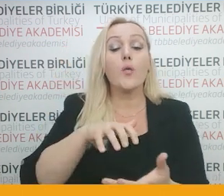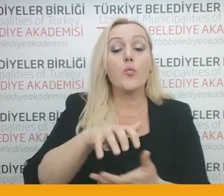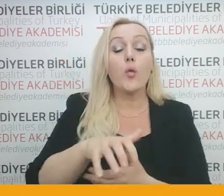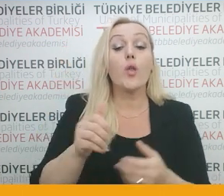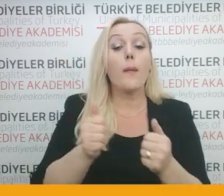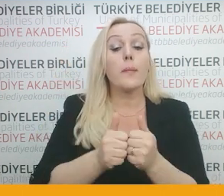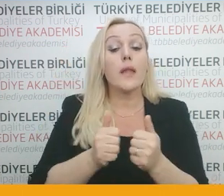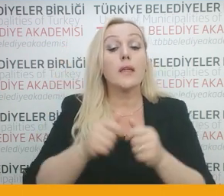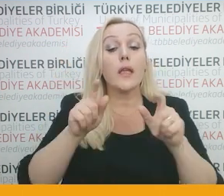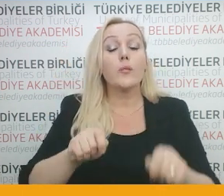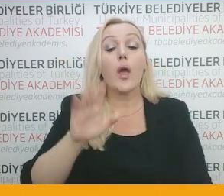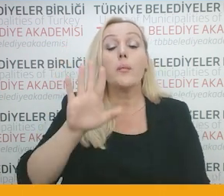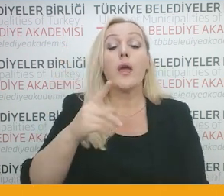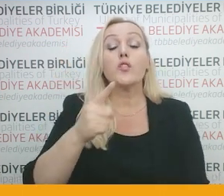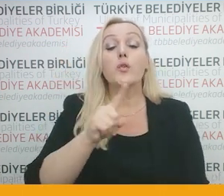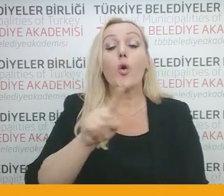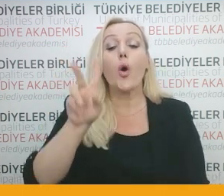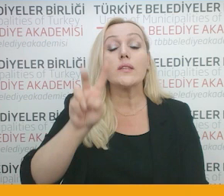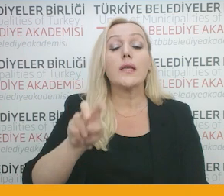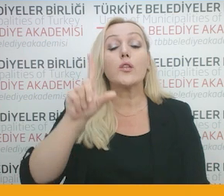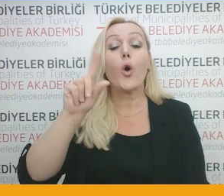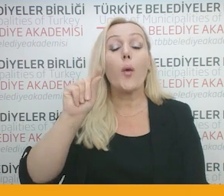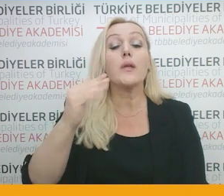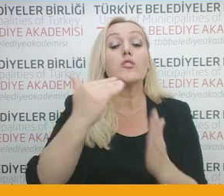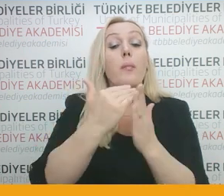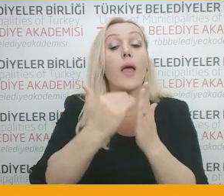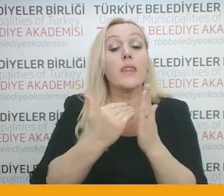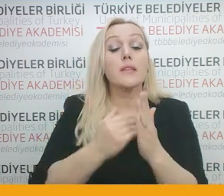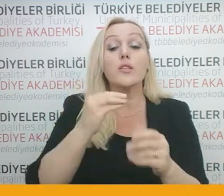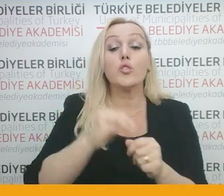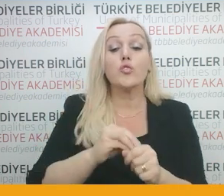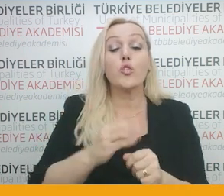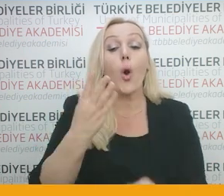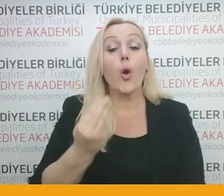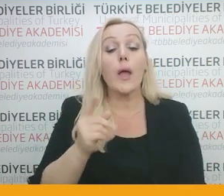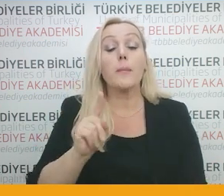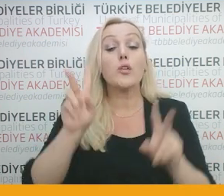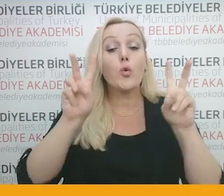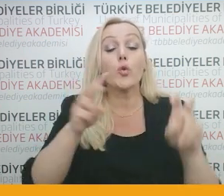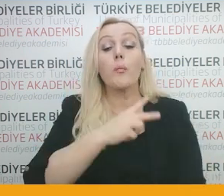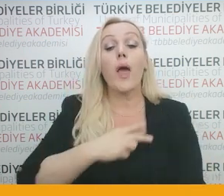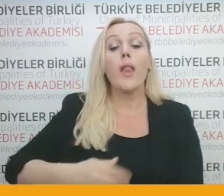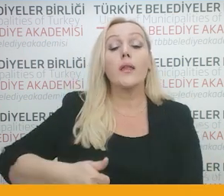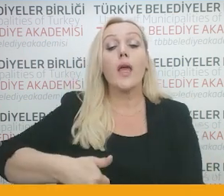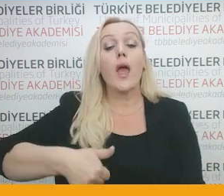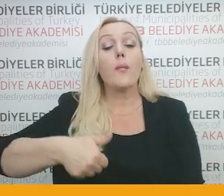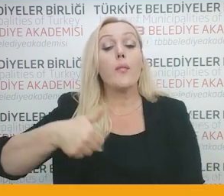Bu 5018'in 11. maddesinde geçen bir husus. Yani belediye başkanı